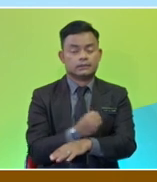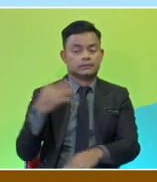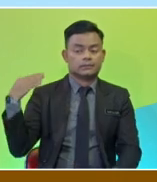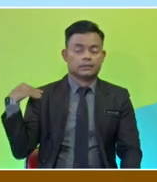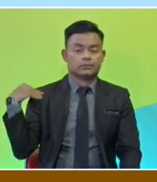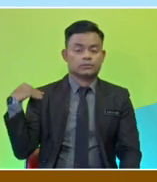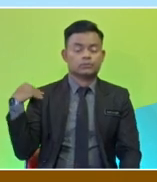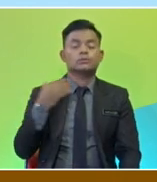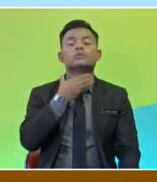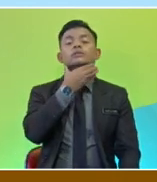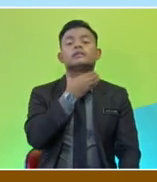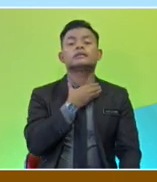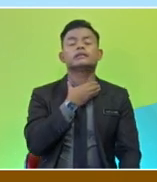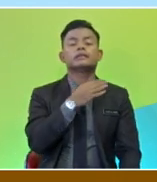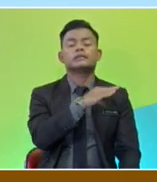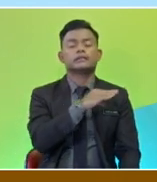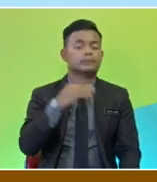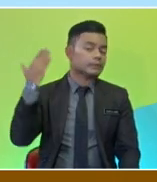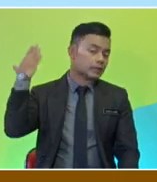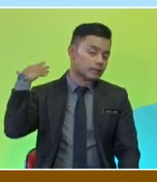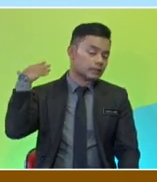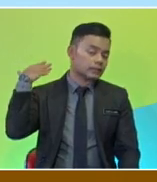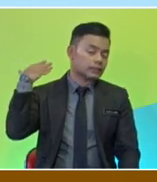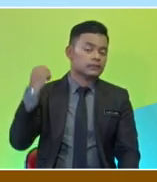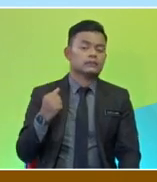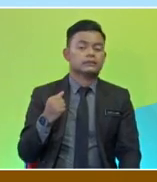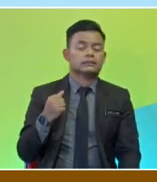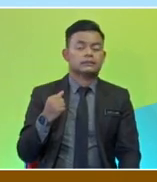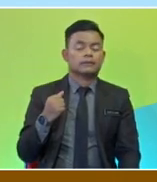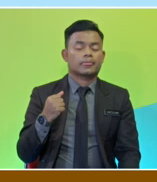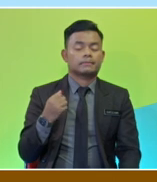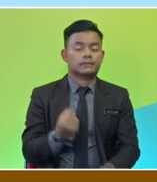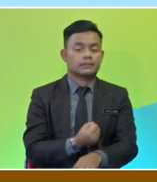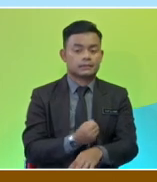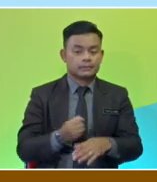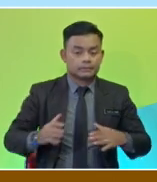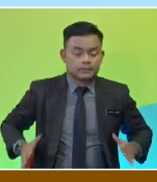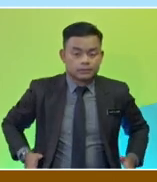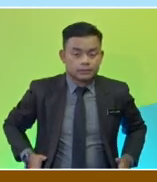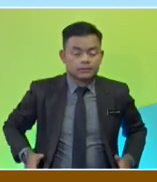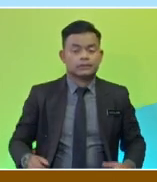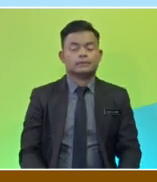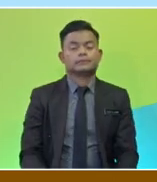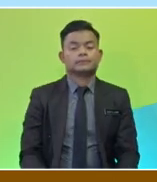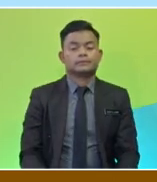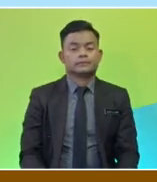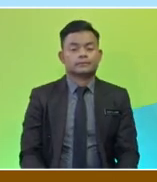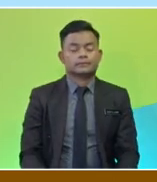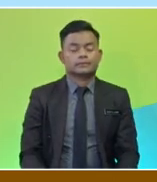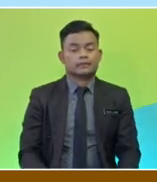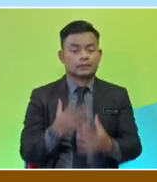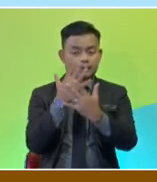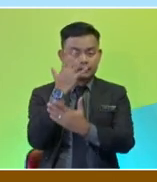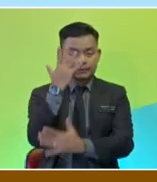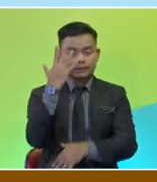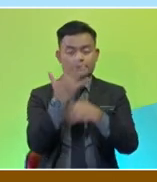leher kita ada sendi tulang belakang sendi tulang pinggang pinggul sendi tulang tangan